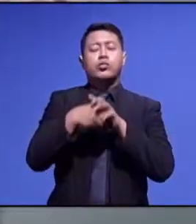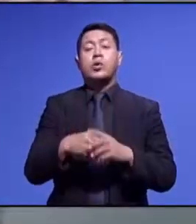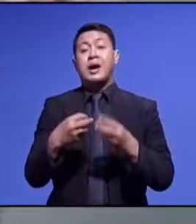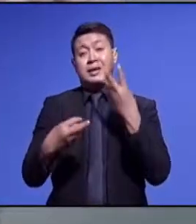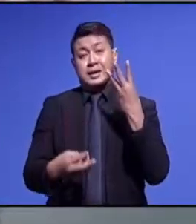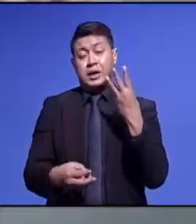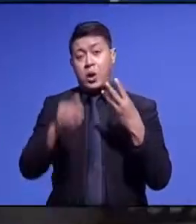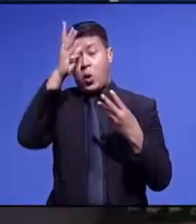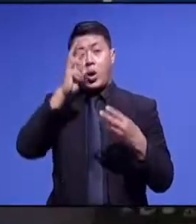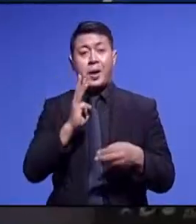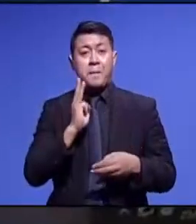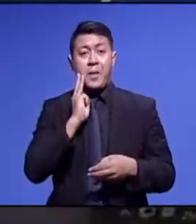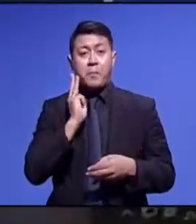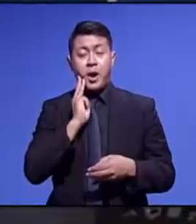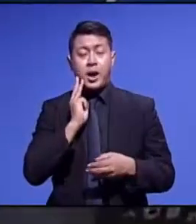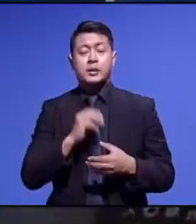tiga orang emak-emak.